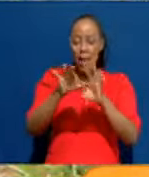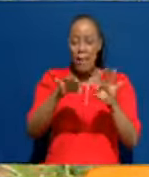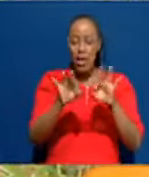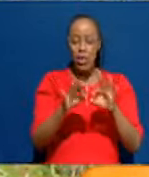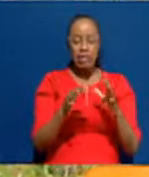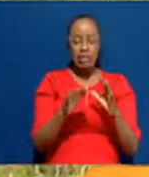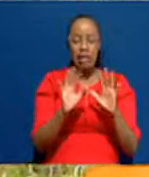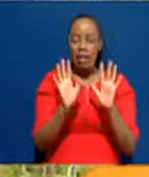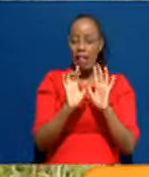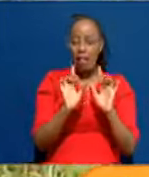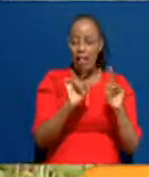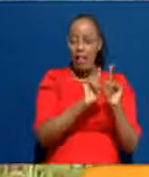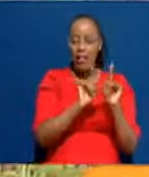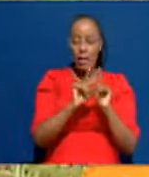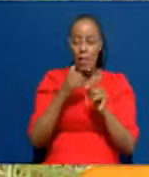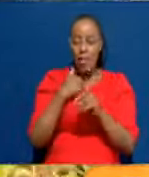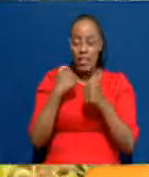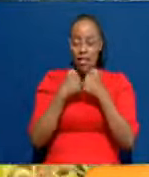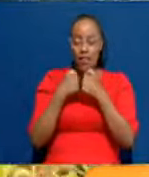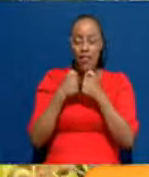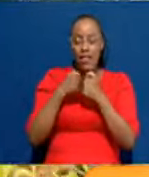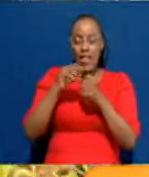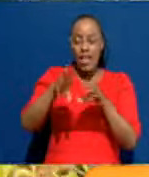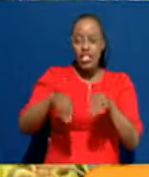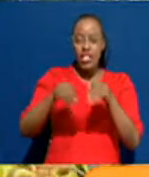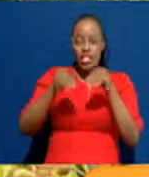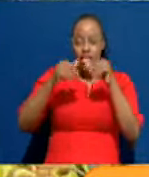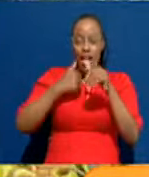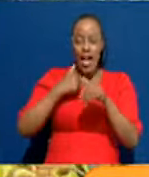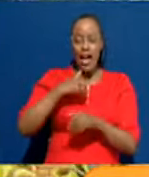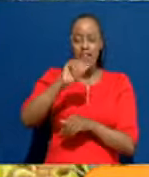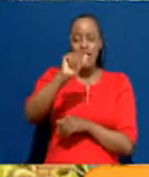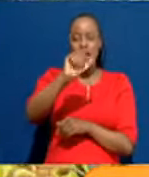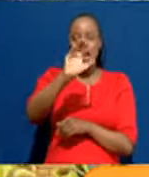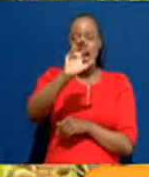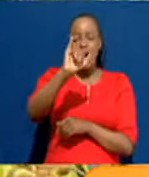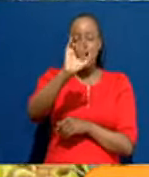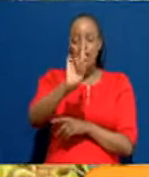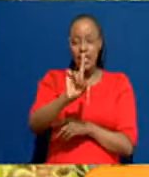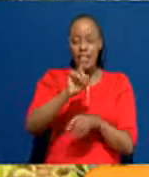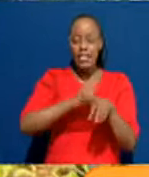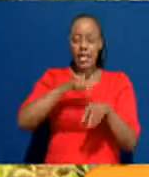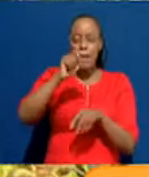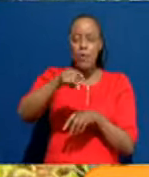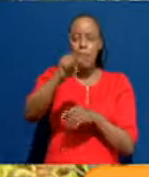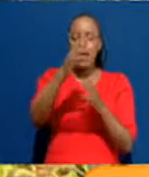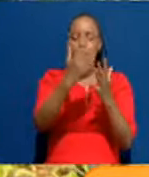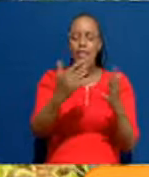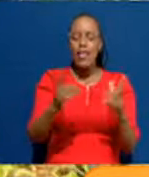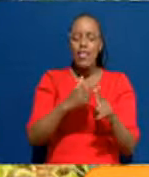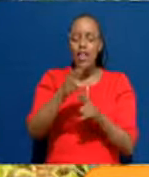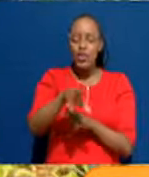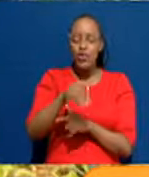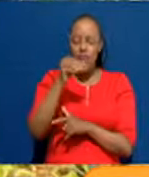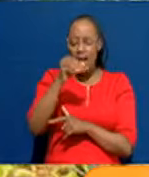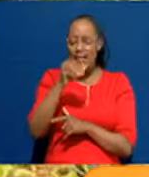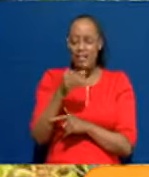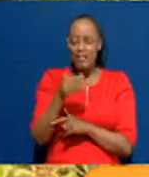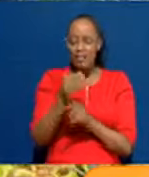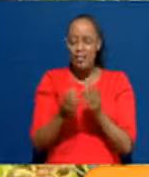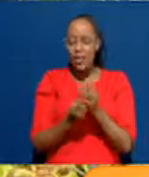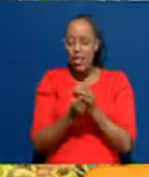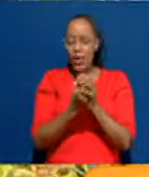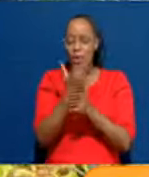fertilizer, hii mchanga yako inakuwa na acidity. So ukipanda vitu zako unapata mimea inakataa kutoka